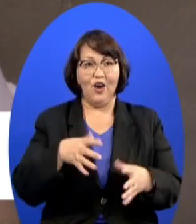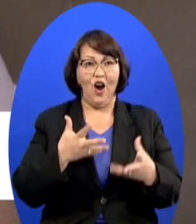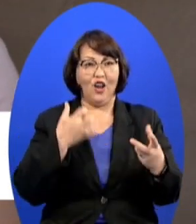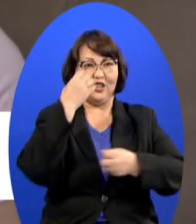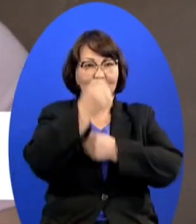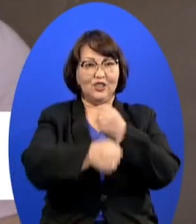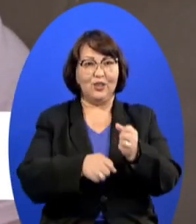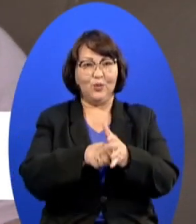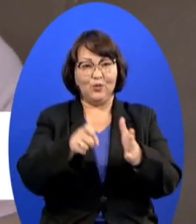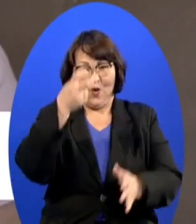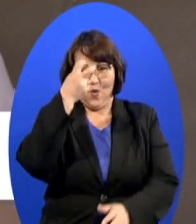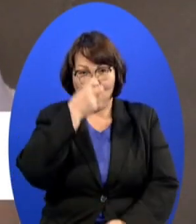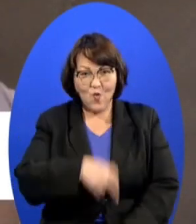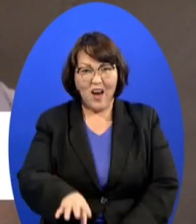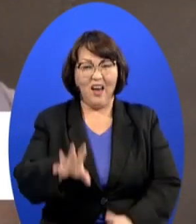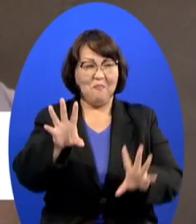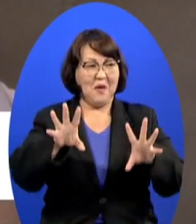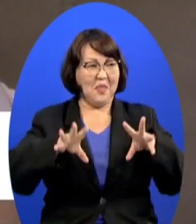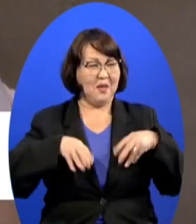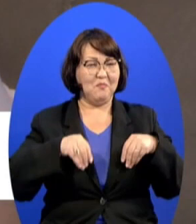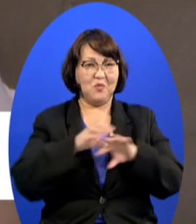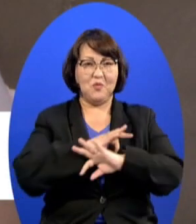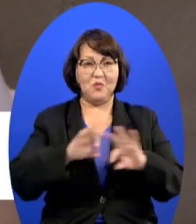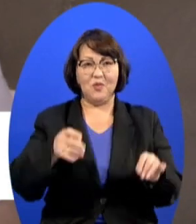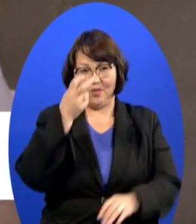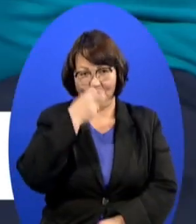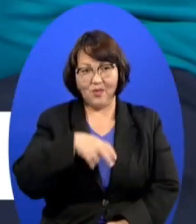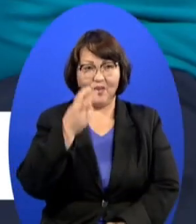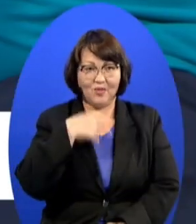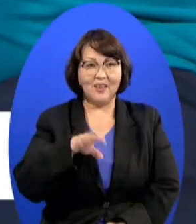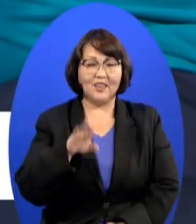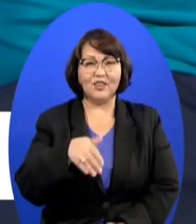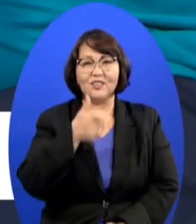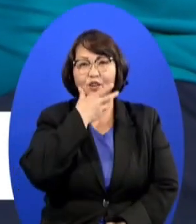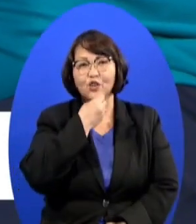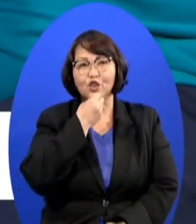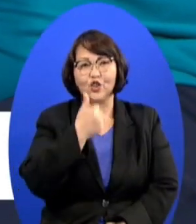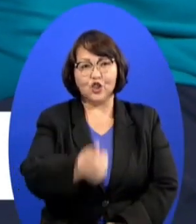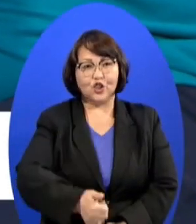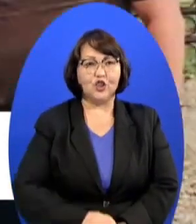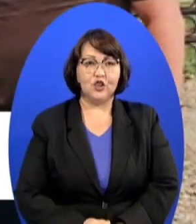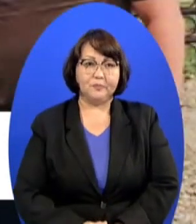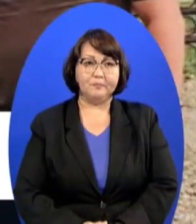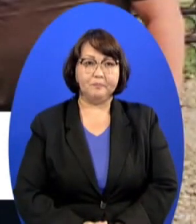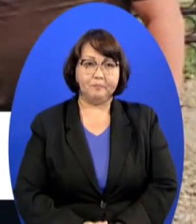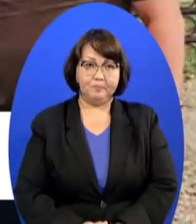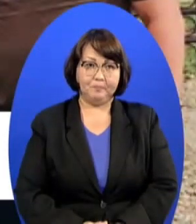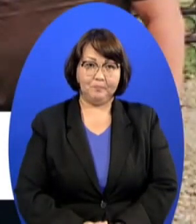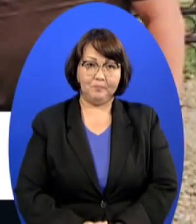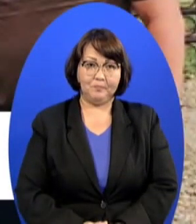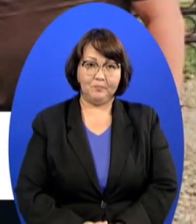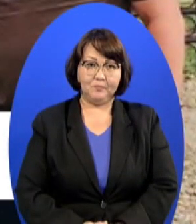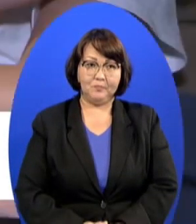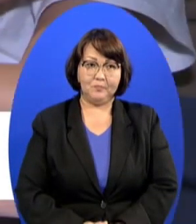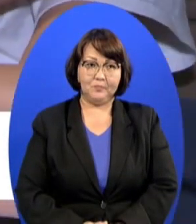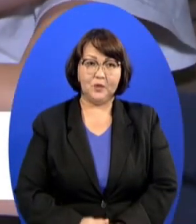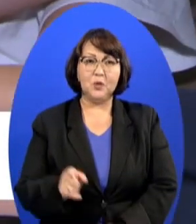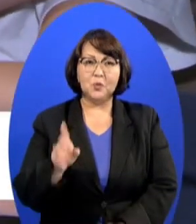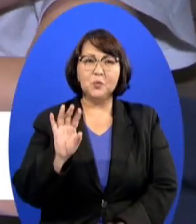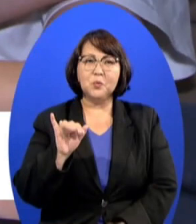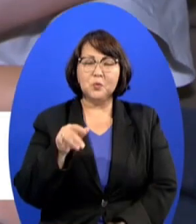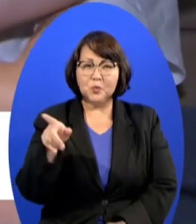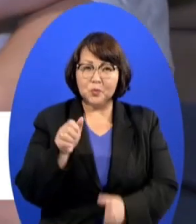болцсон юм шиг л мэдрэмж төрөх тийм үргүй байна шүү дээ тий. Энэ ямар юм бэ? Эндийг найз энэ үү?